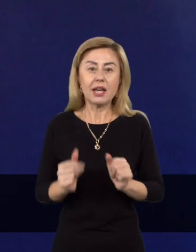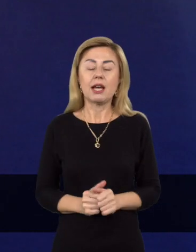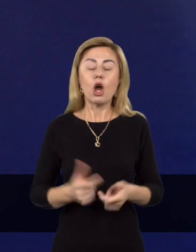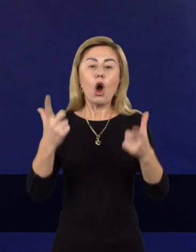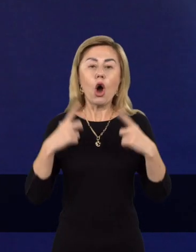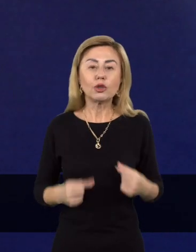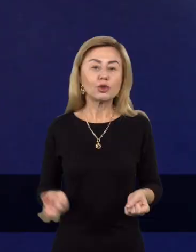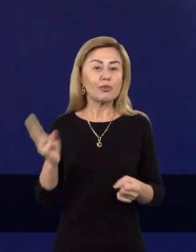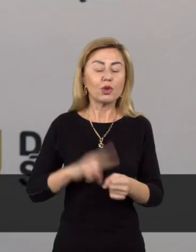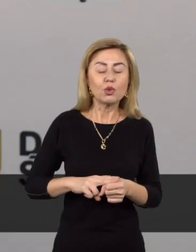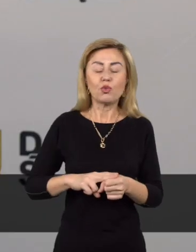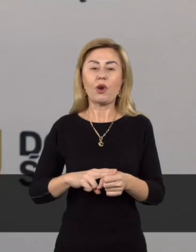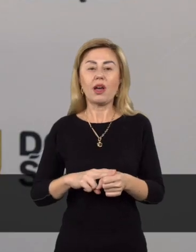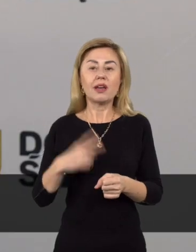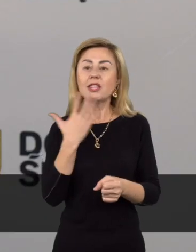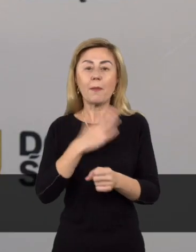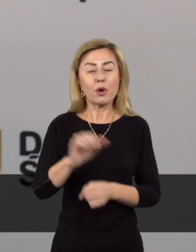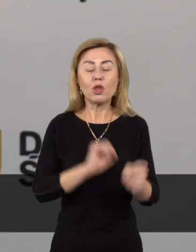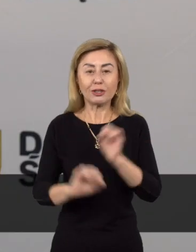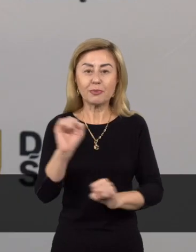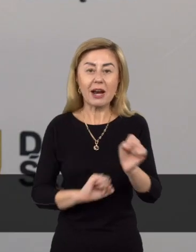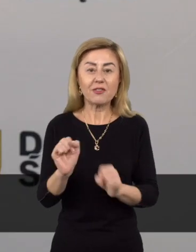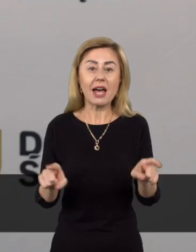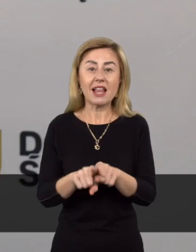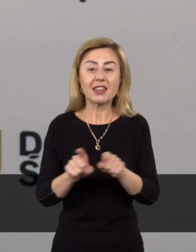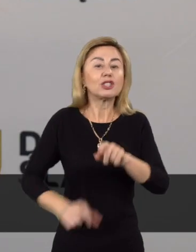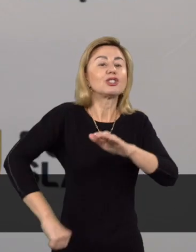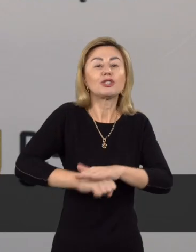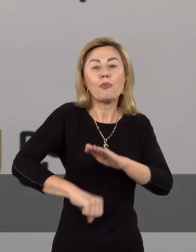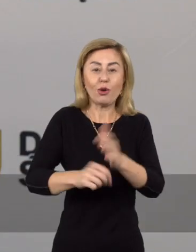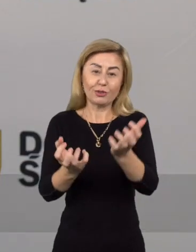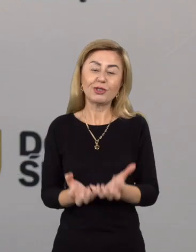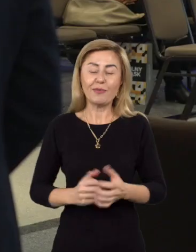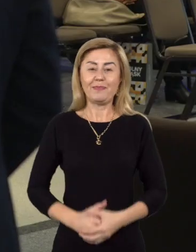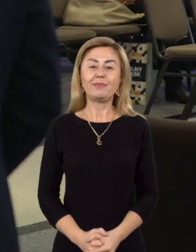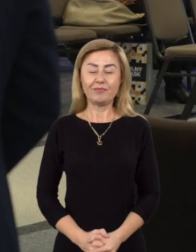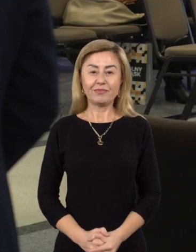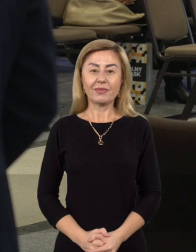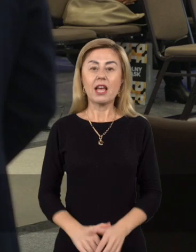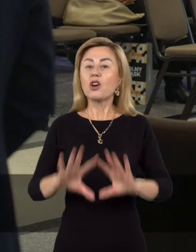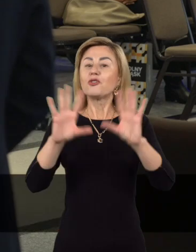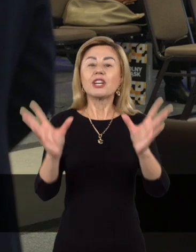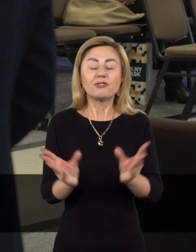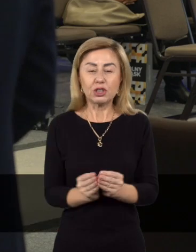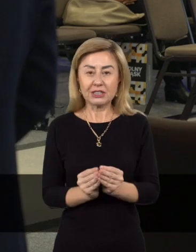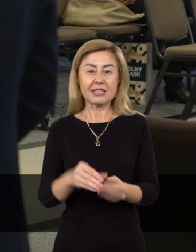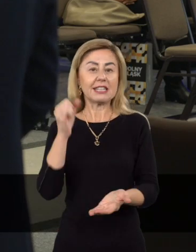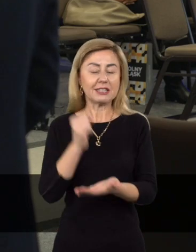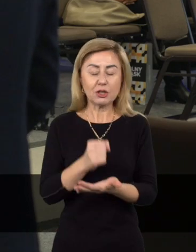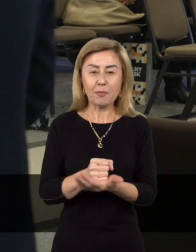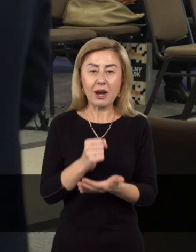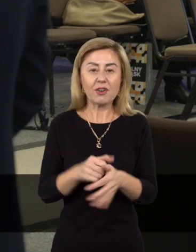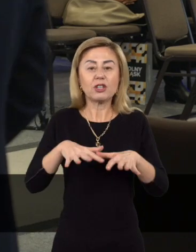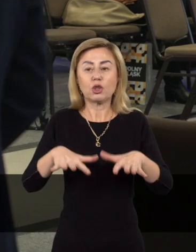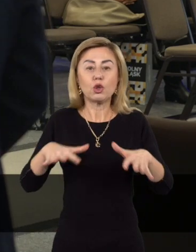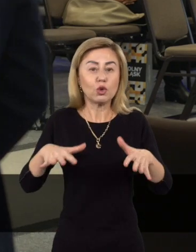środowiska osób, które są zainteresowane aktywnością sportową, również osób z niepełnosprawnościami. W tych wszystkich zakresach